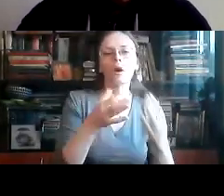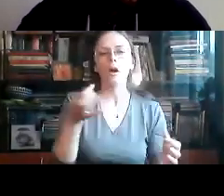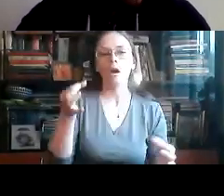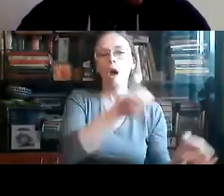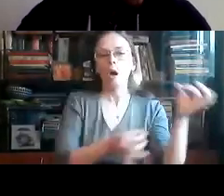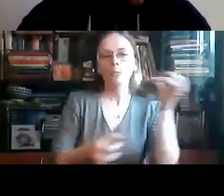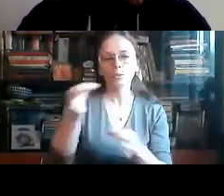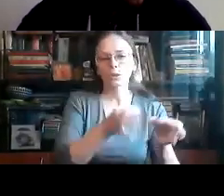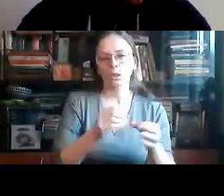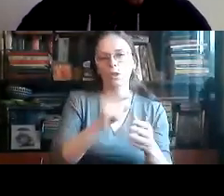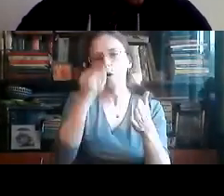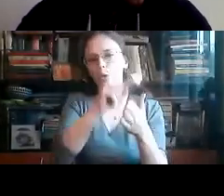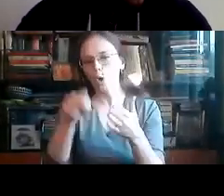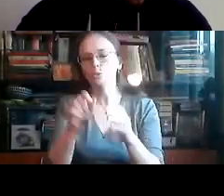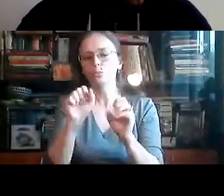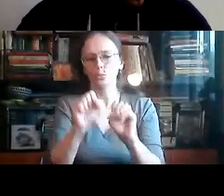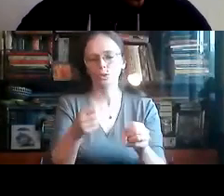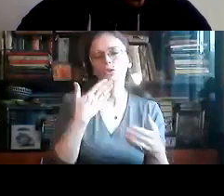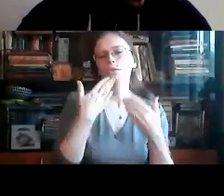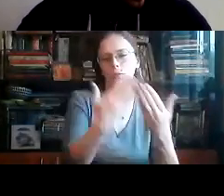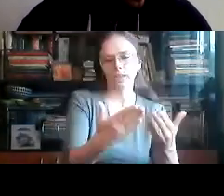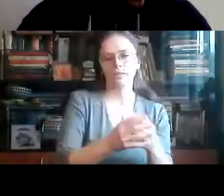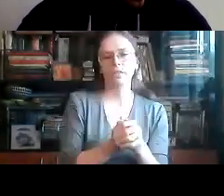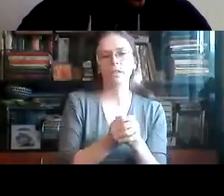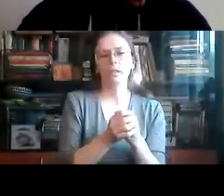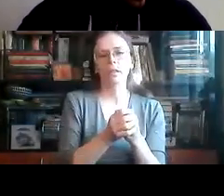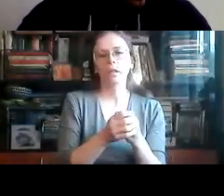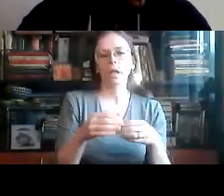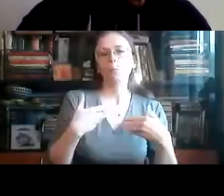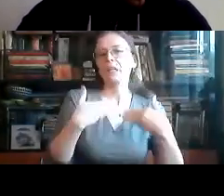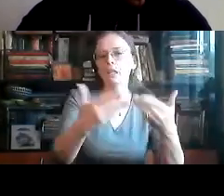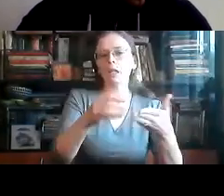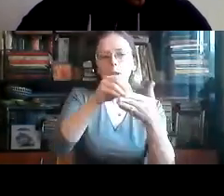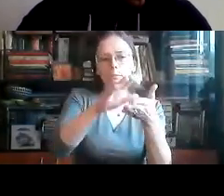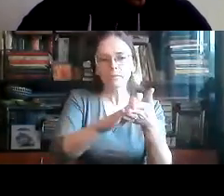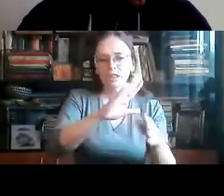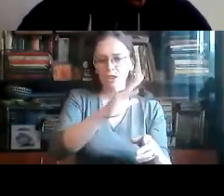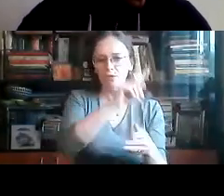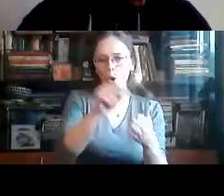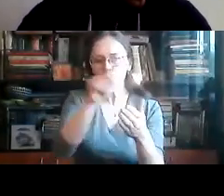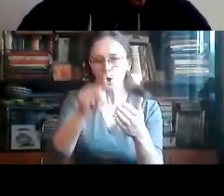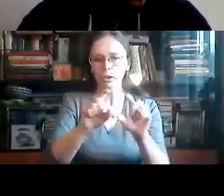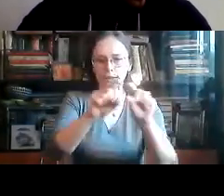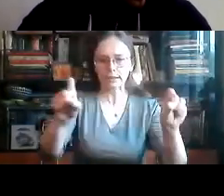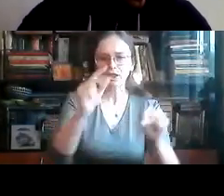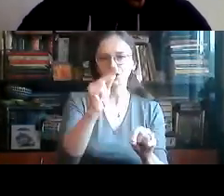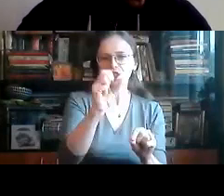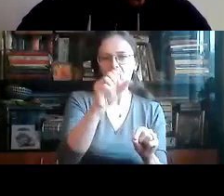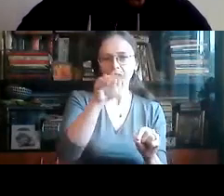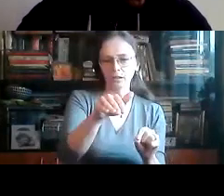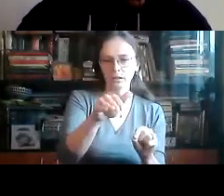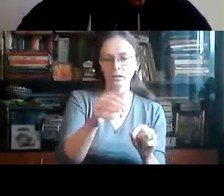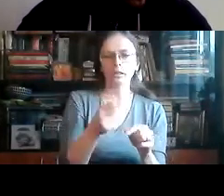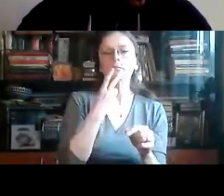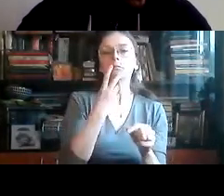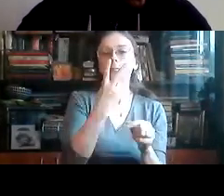писать ваши вопросы в групповом чате. Если вы поставите знак «плюс» в чате,